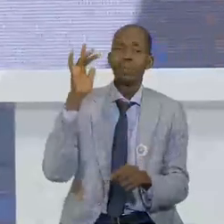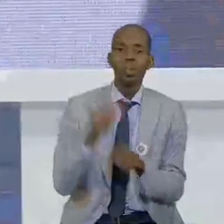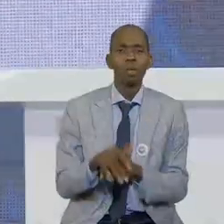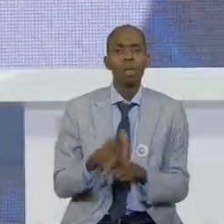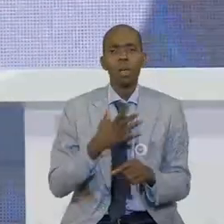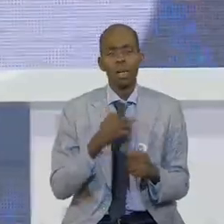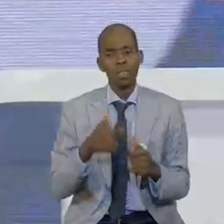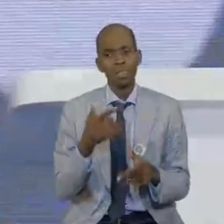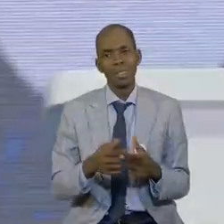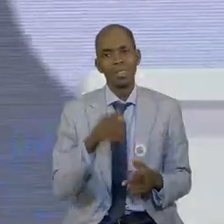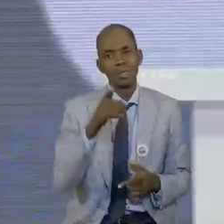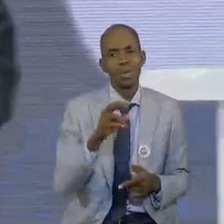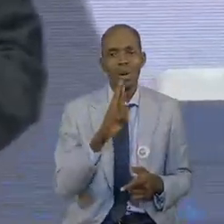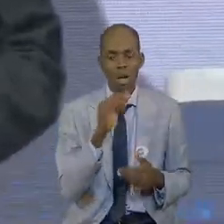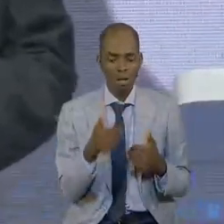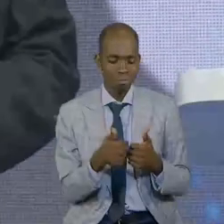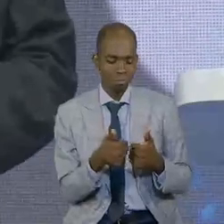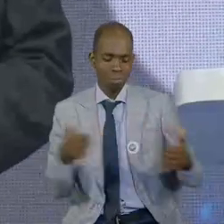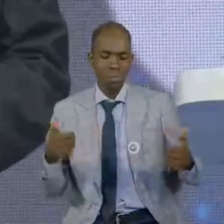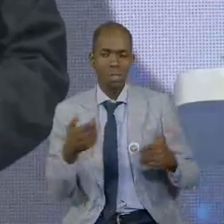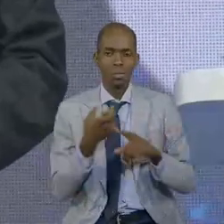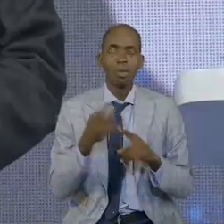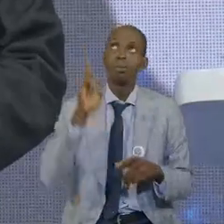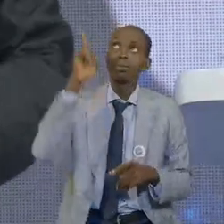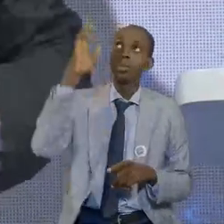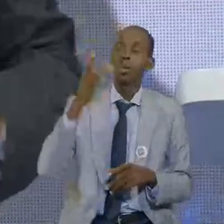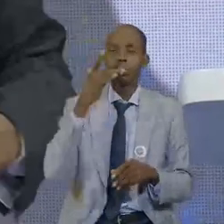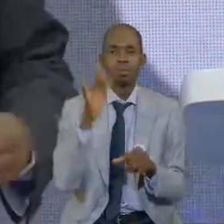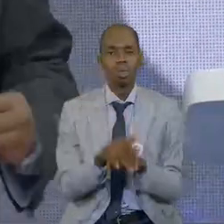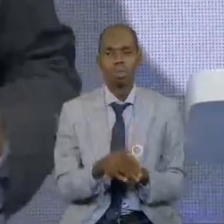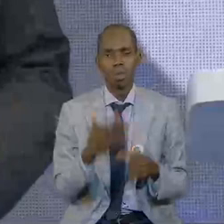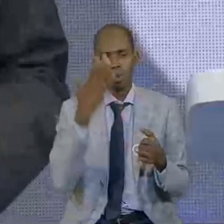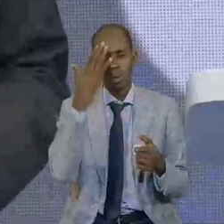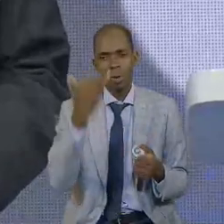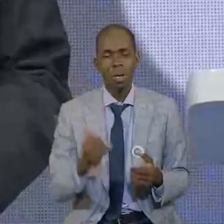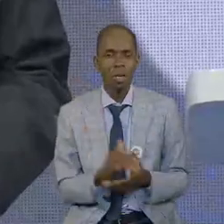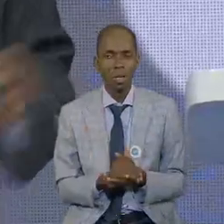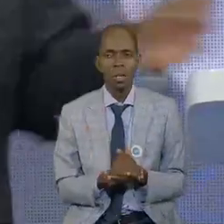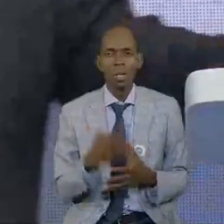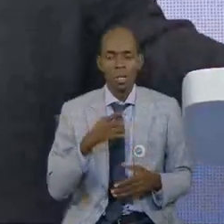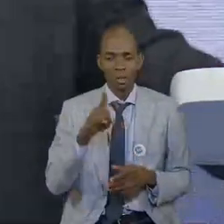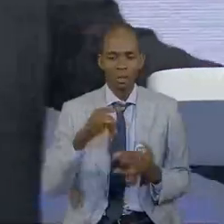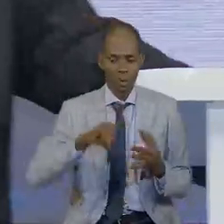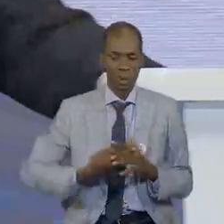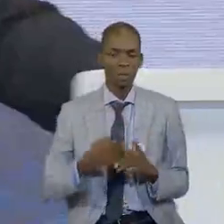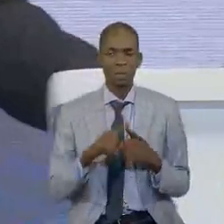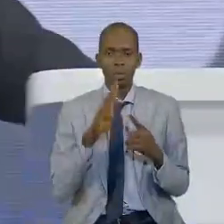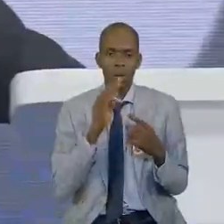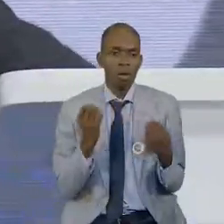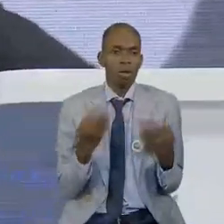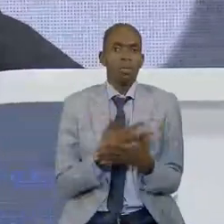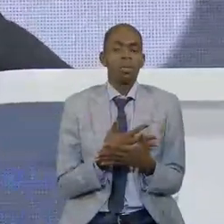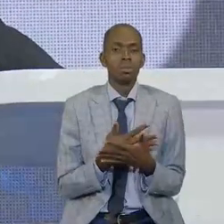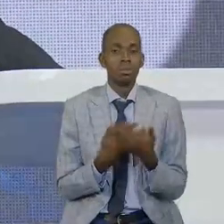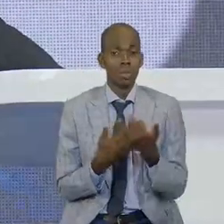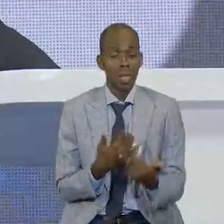are detached from that promise. Mais toi, tu te détaches de cette promesse. And you are afraid. Et tu as peur. No more fear.